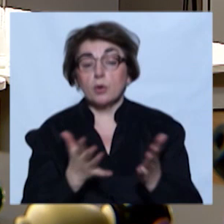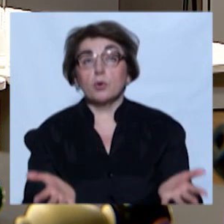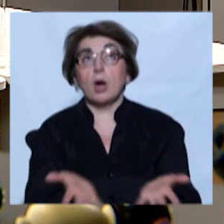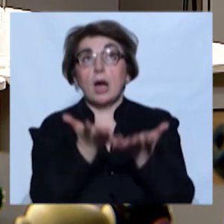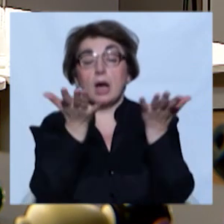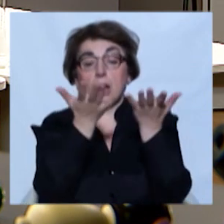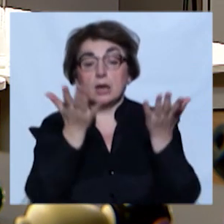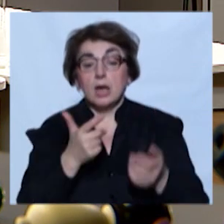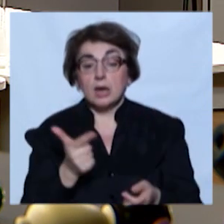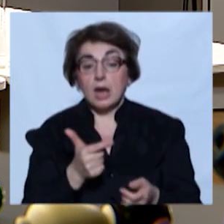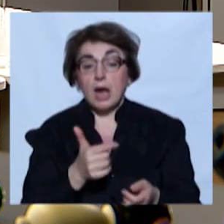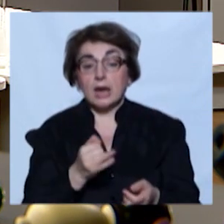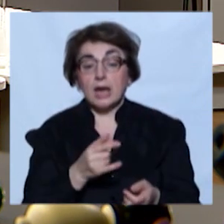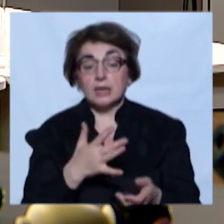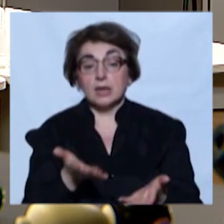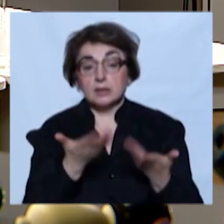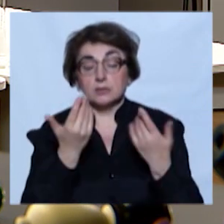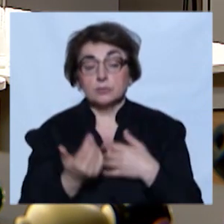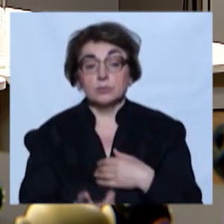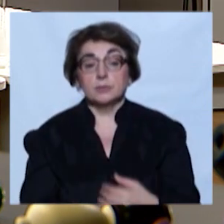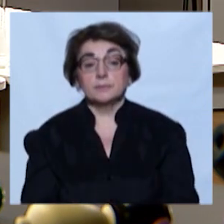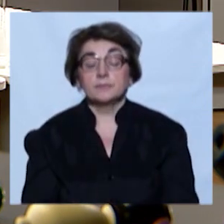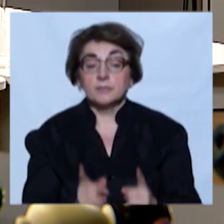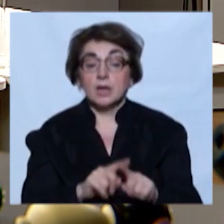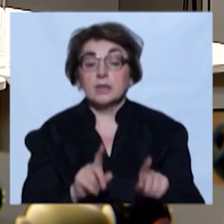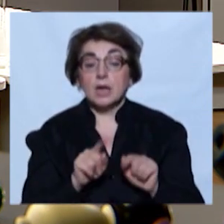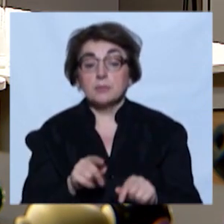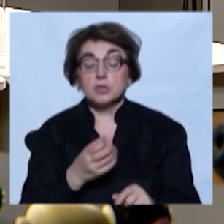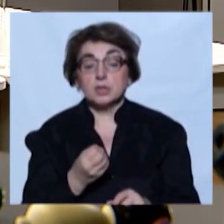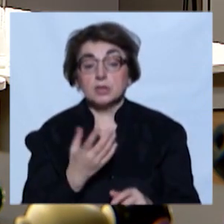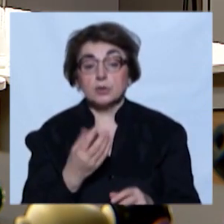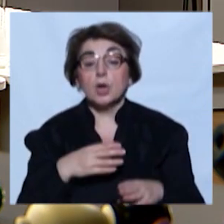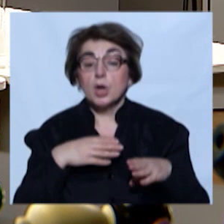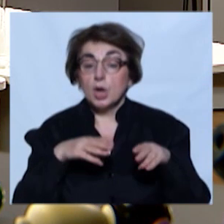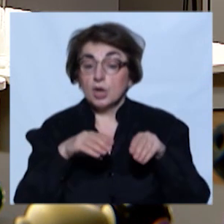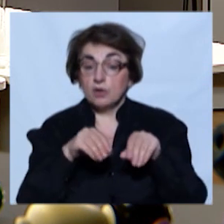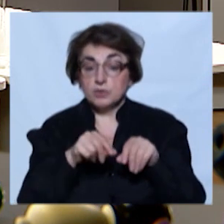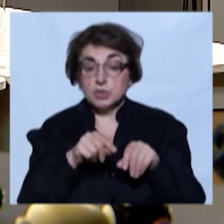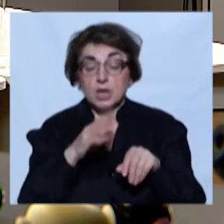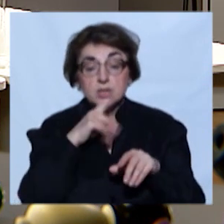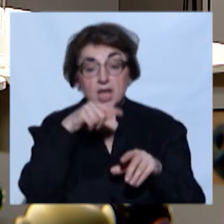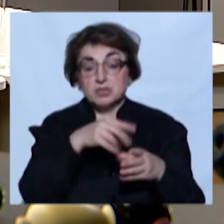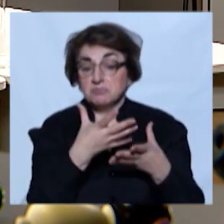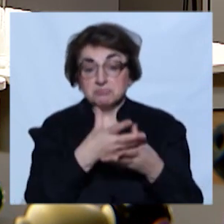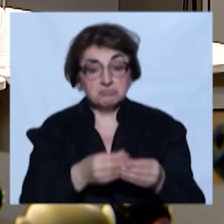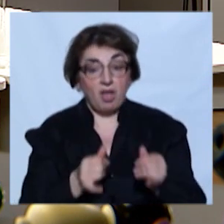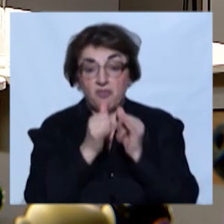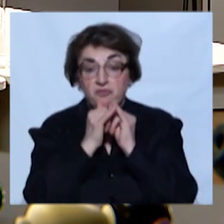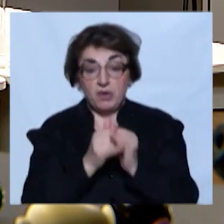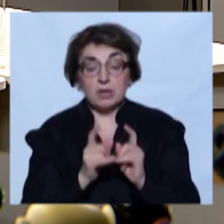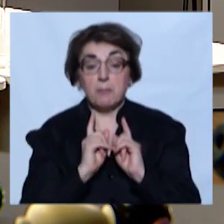მდგომარეობისა. გარდა ამისა, მართალია ქვიშა ჩვენ ვერ გავხსენით წყალში,